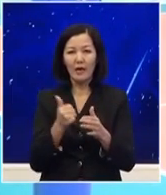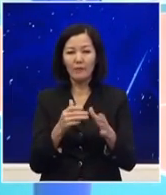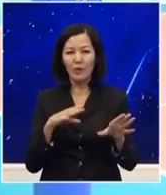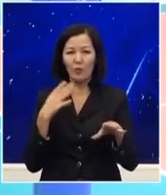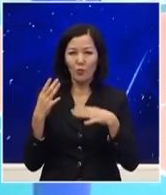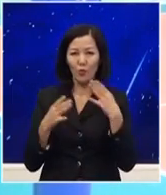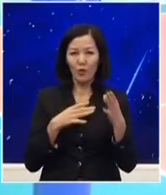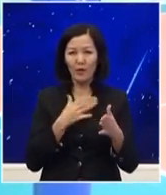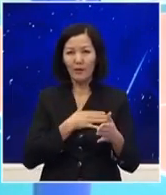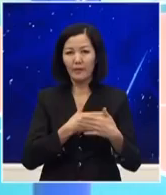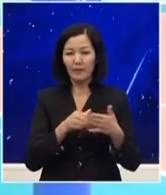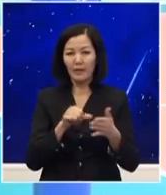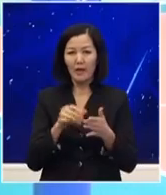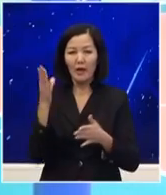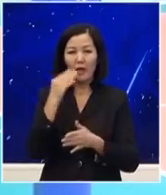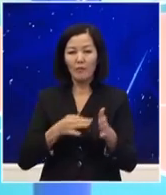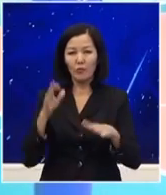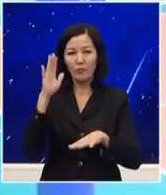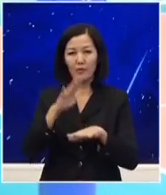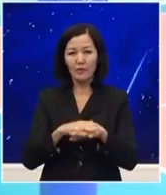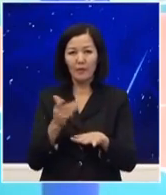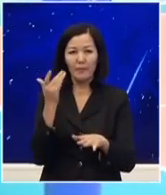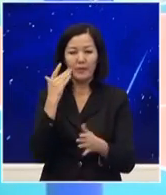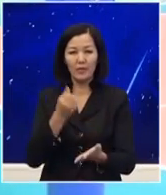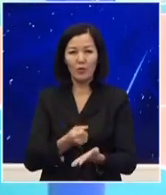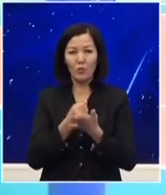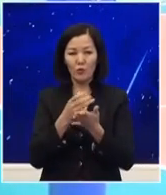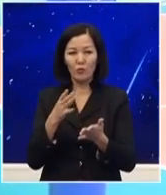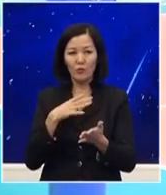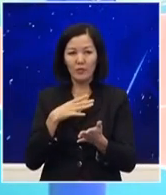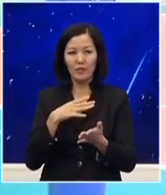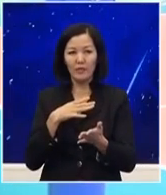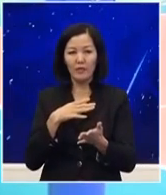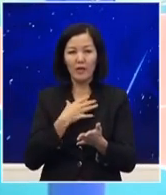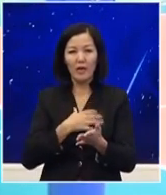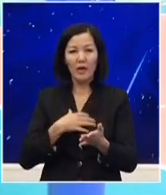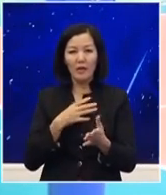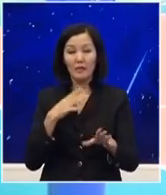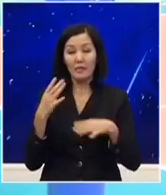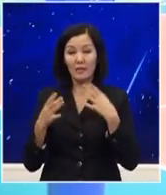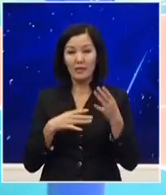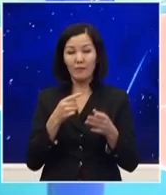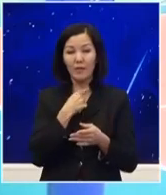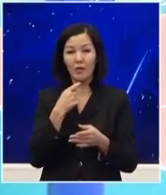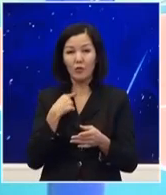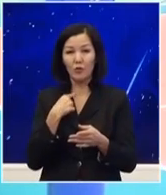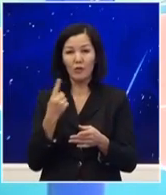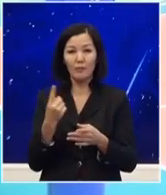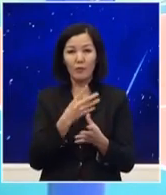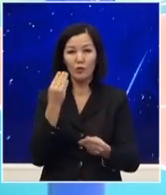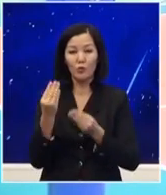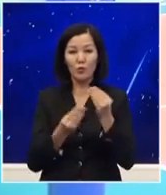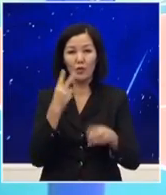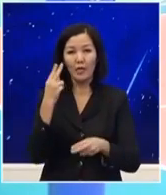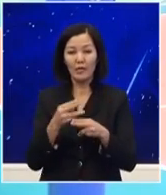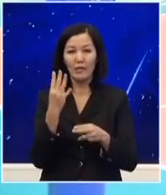аянған жоқ. Бізге Алматы облысының әкімі Амандық Батталов үнемі қолдау көрсетіп отырады. Алаңсыз дайындаламыз. Талдықорғанда бірінші тур аяқталды. Әлі